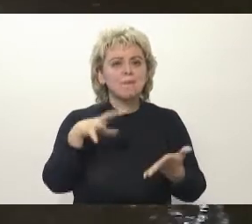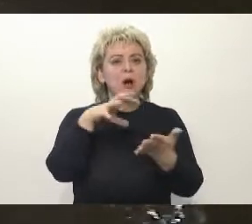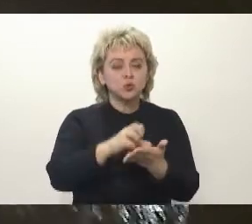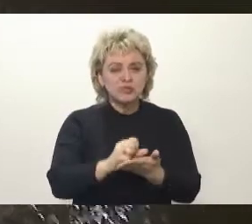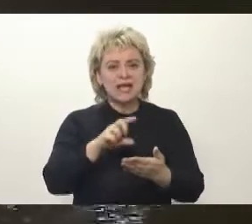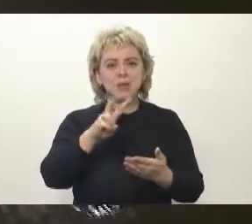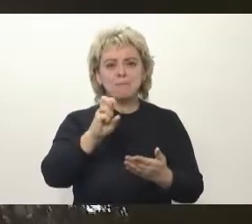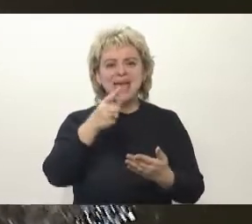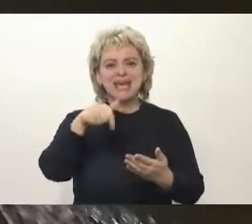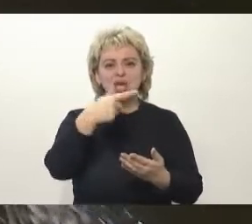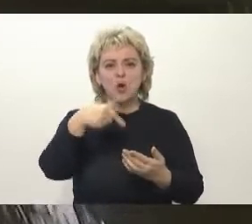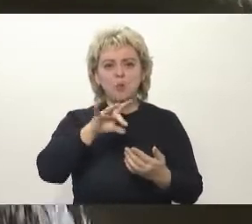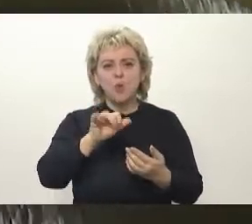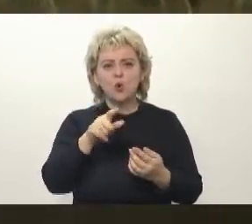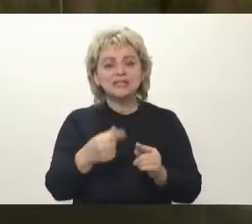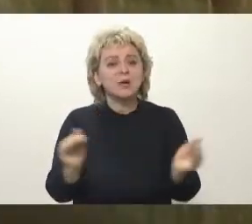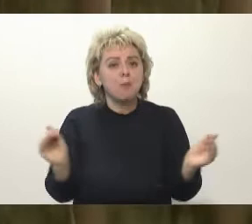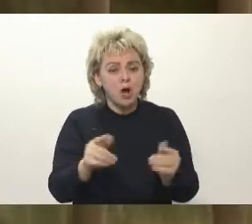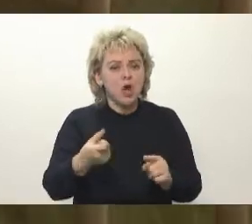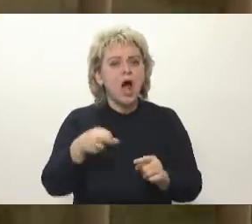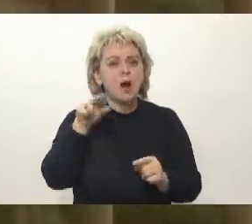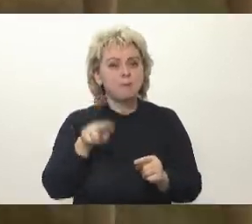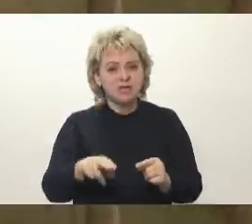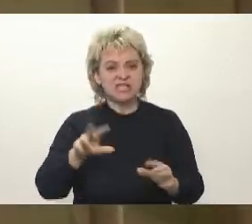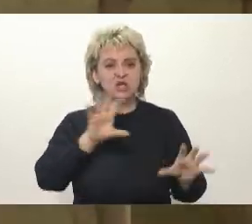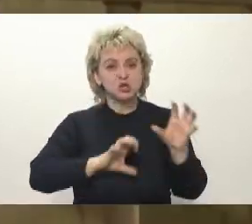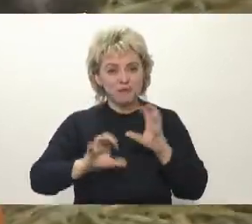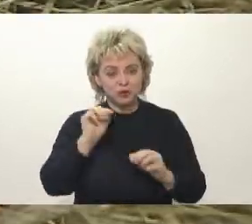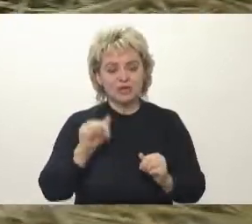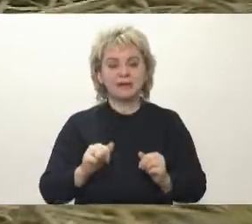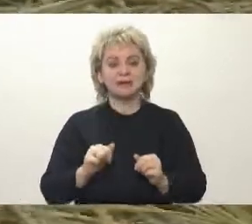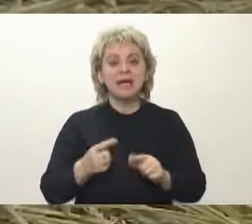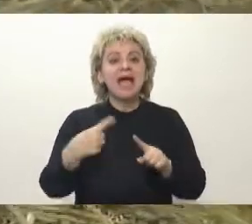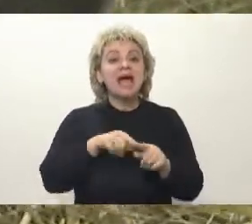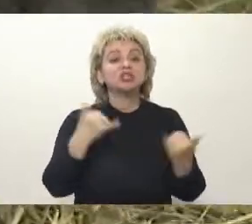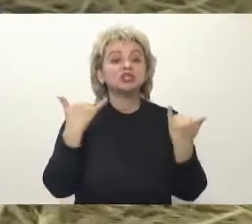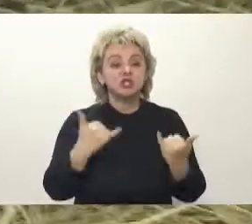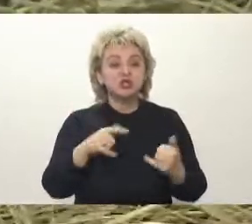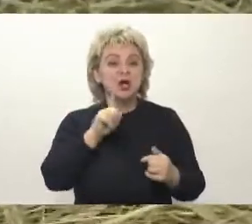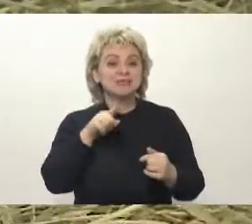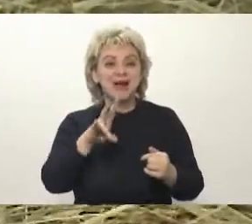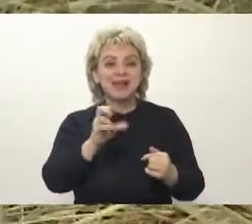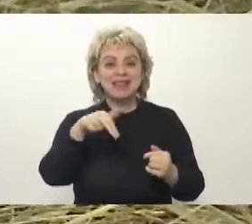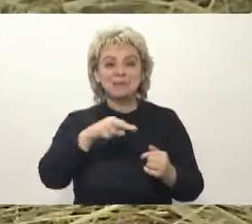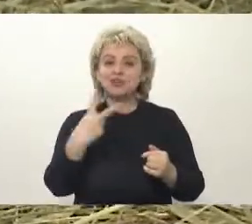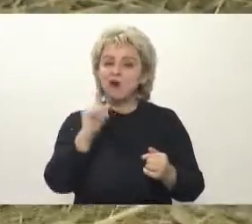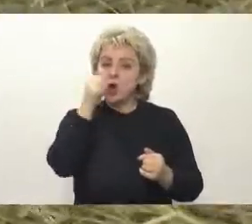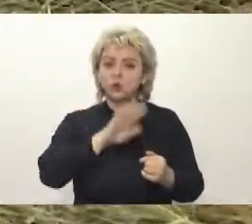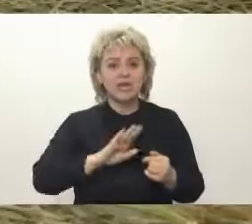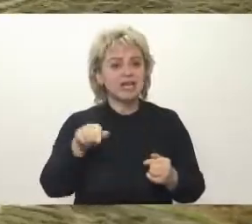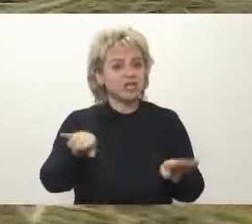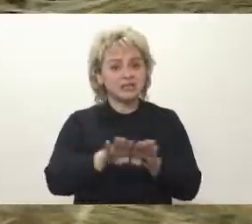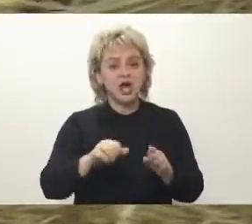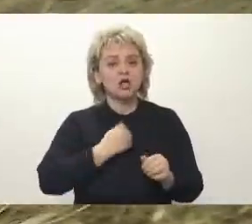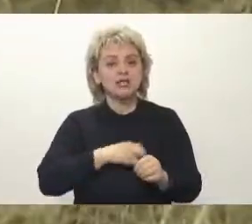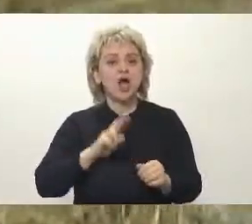Бегемоты на самом деле очень даже карликовые, очень опасные животные. Это сейчас, пока Найме 2 года, она не так агрессивна,